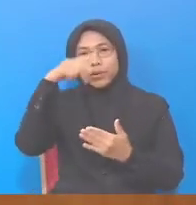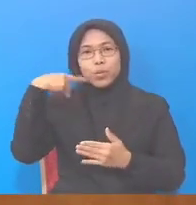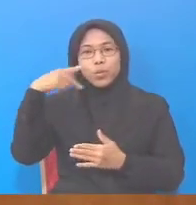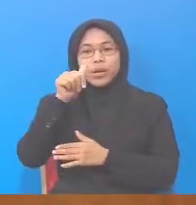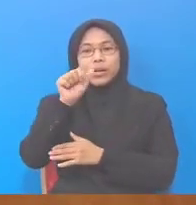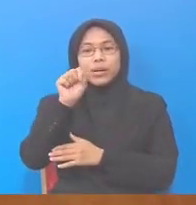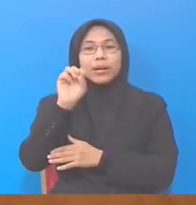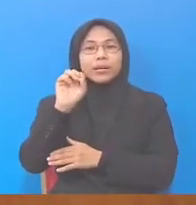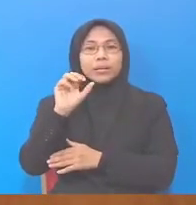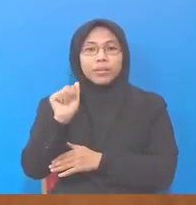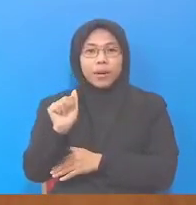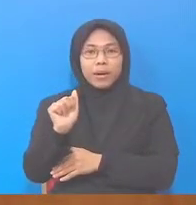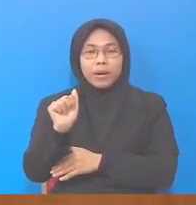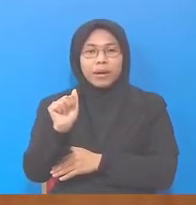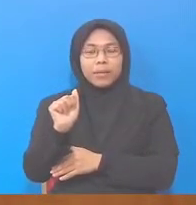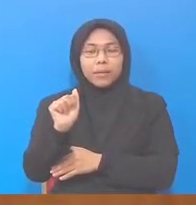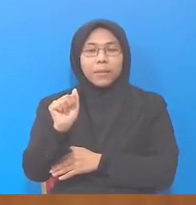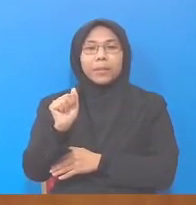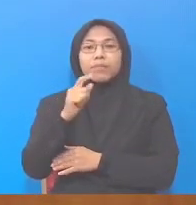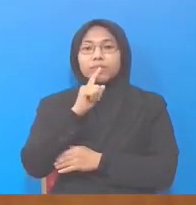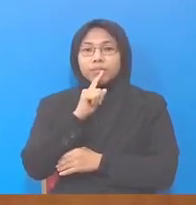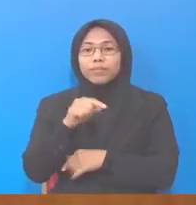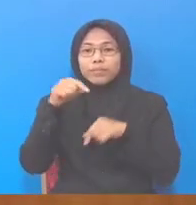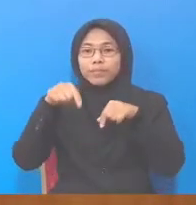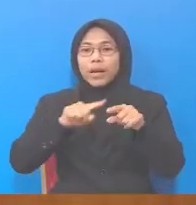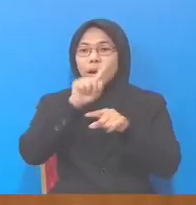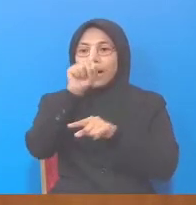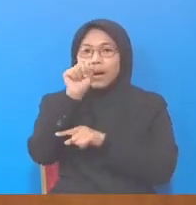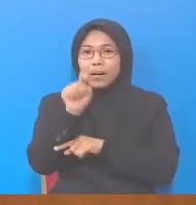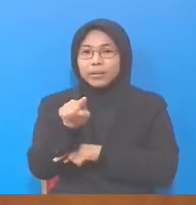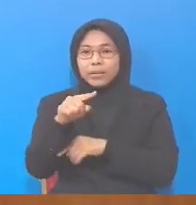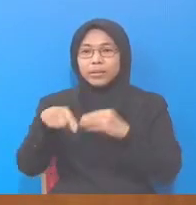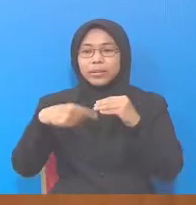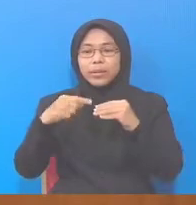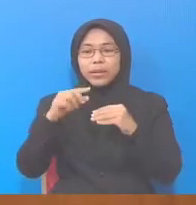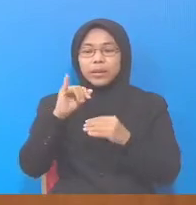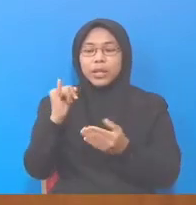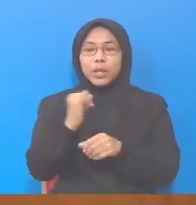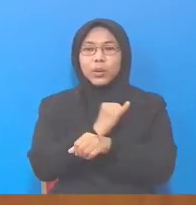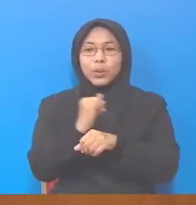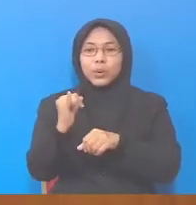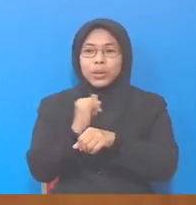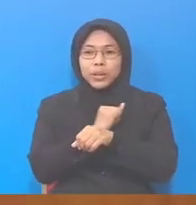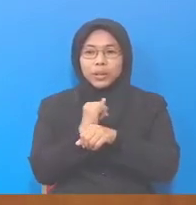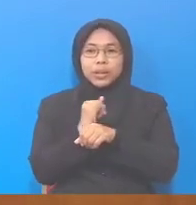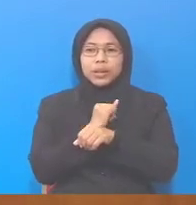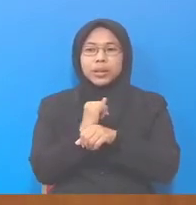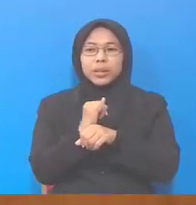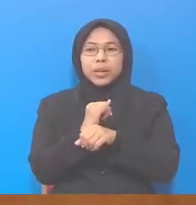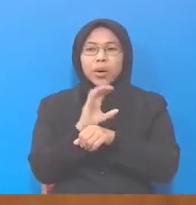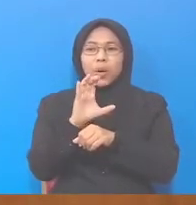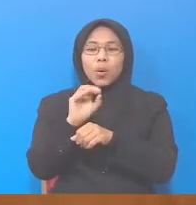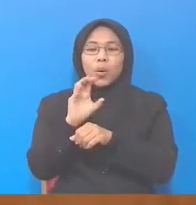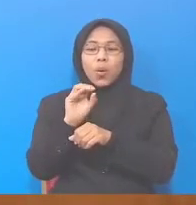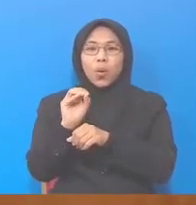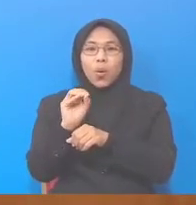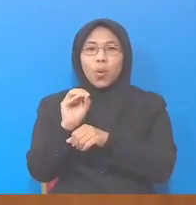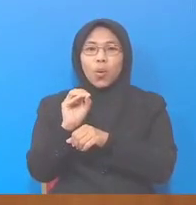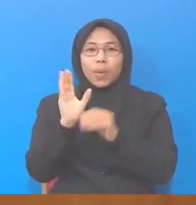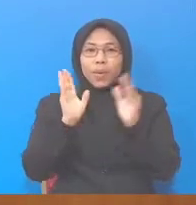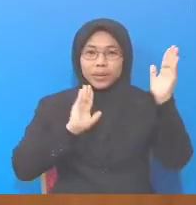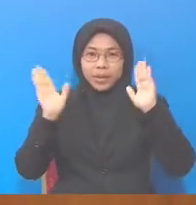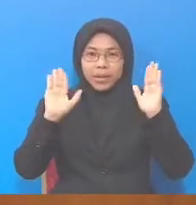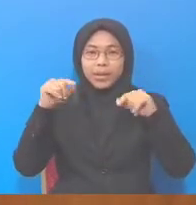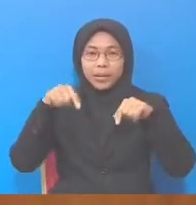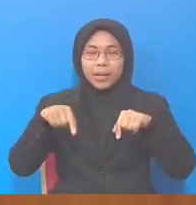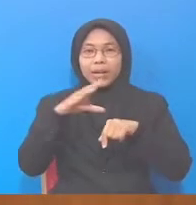pun asma binti Husein yang bertanyakan mengenai industri Koko negara kita